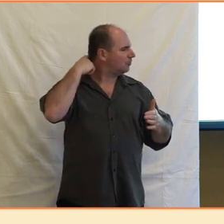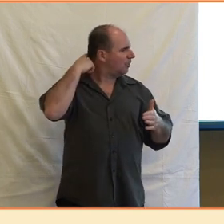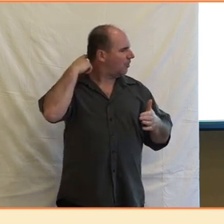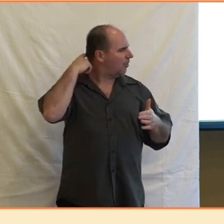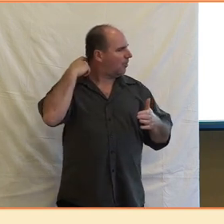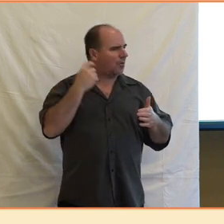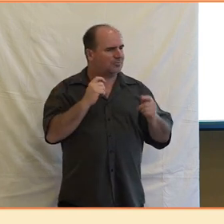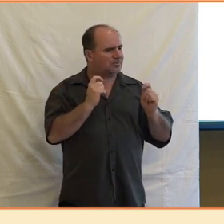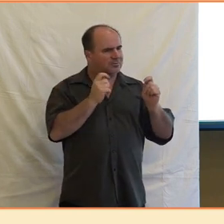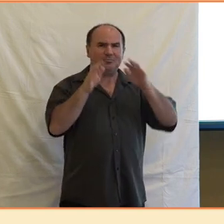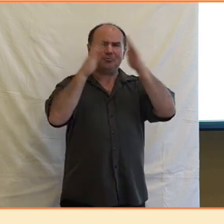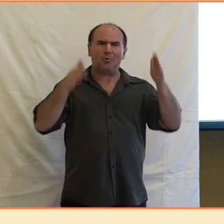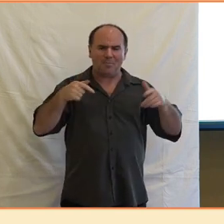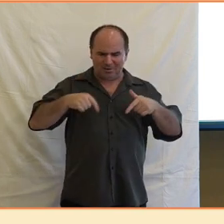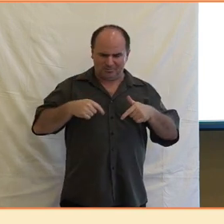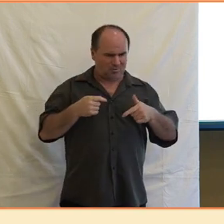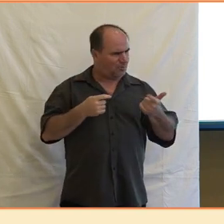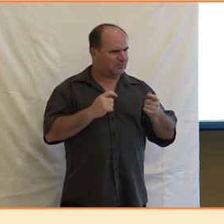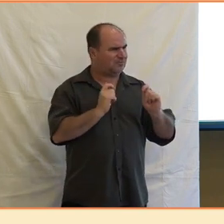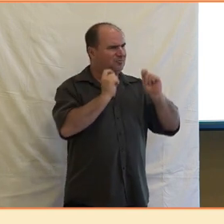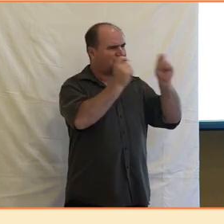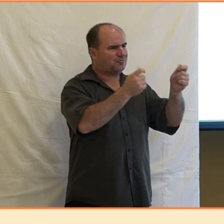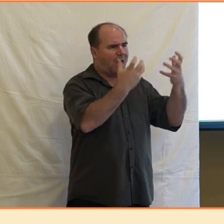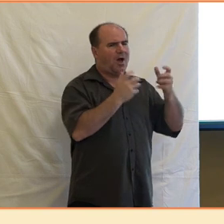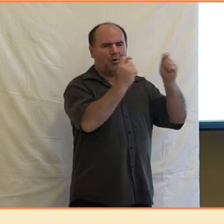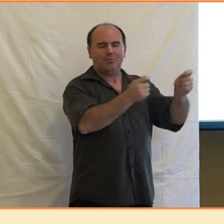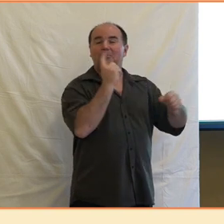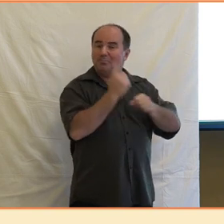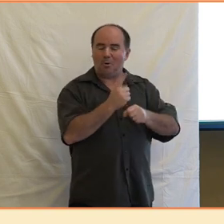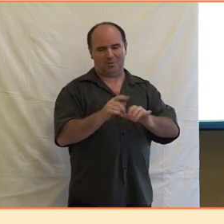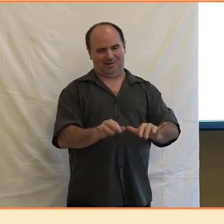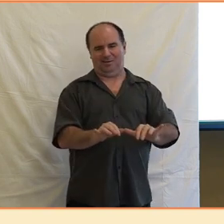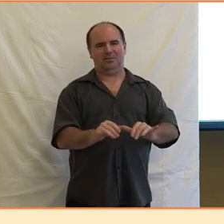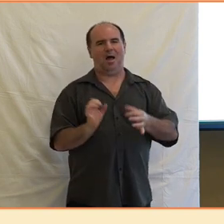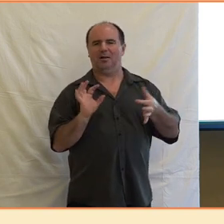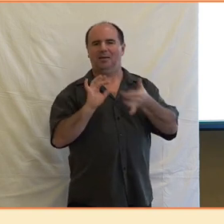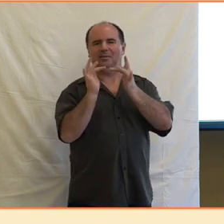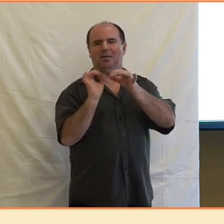digitálně. A myslím, že to pořád platí, ale možná Ondra mě pak opraví. Tak.